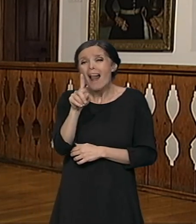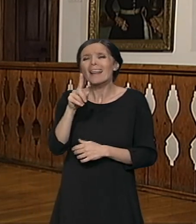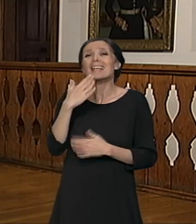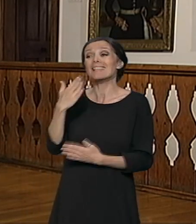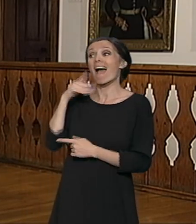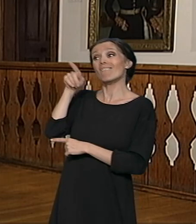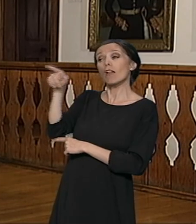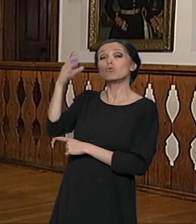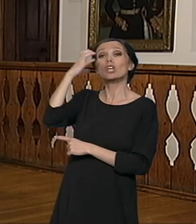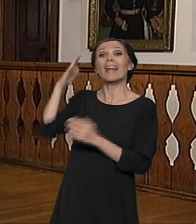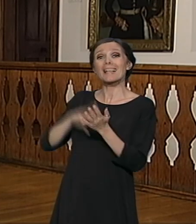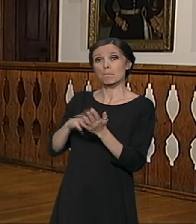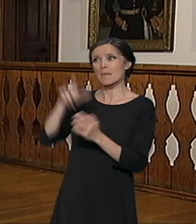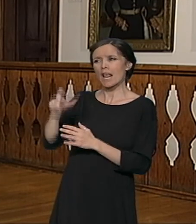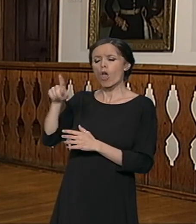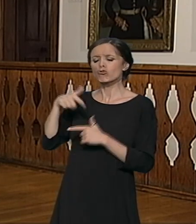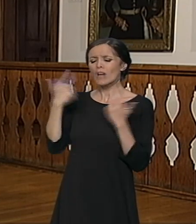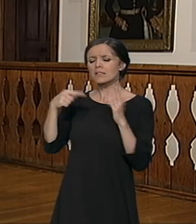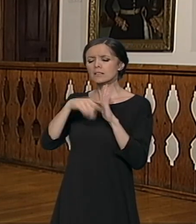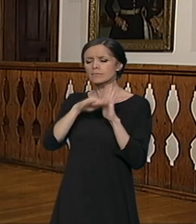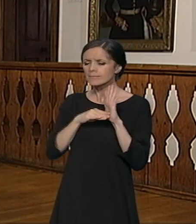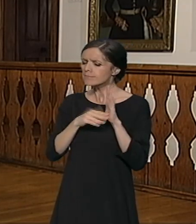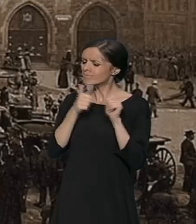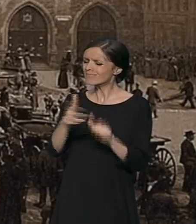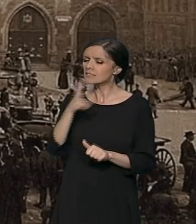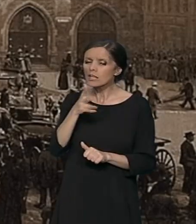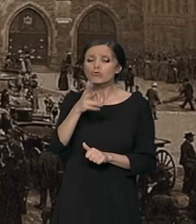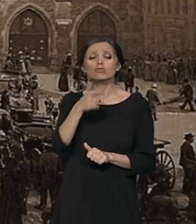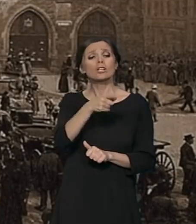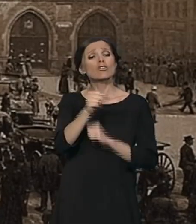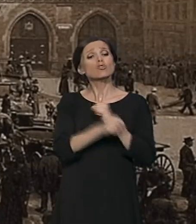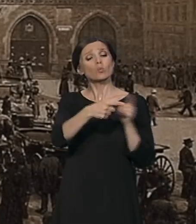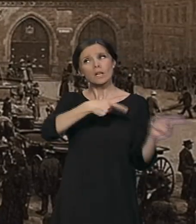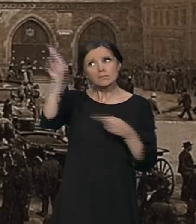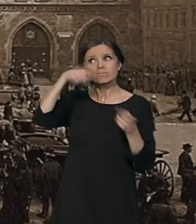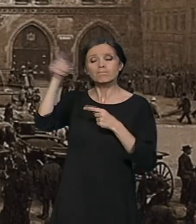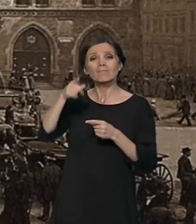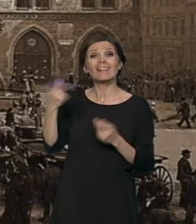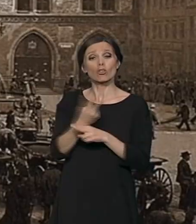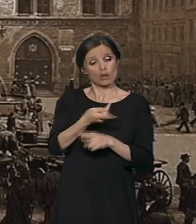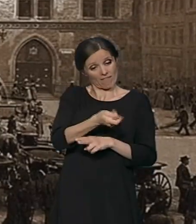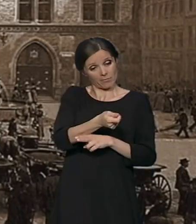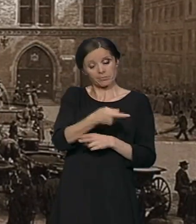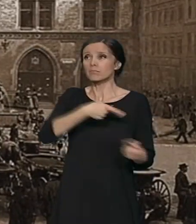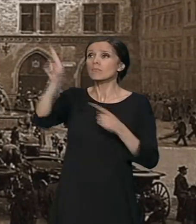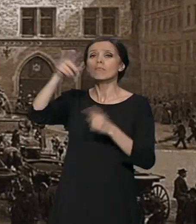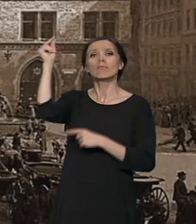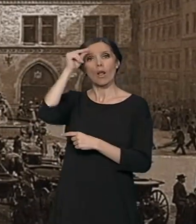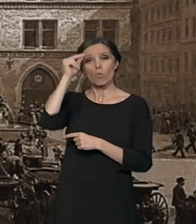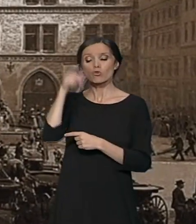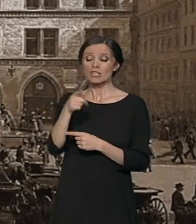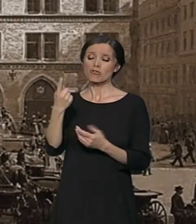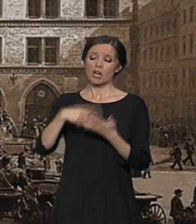politiku stipendiranja i školovanja studenata. Tako da od tih prvih generacija koje su otišle krajem 40. godina,